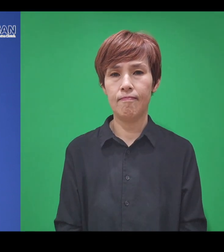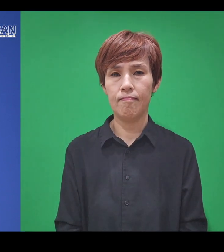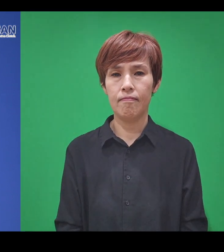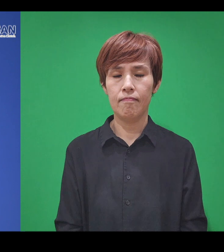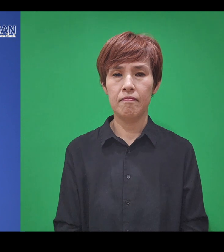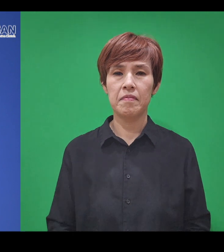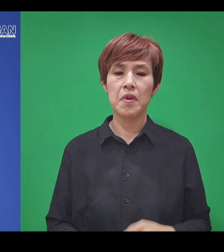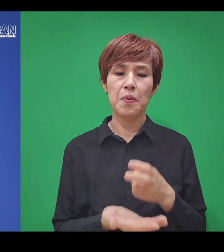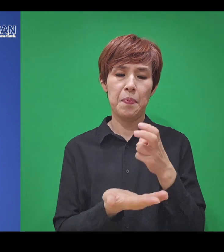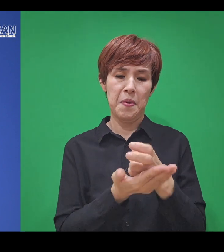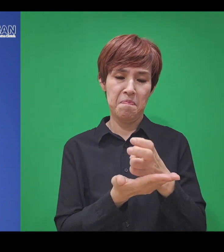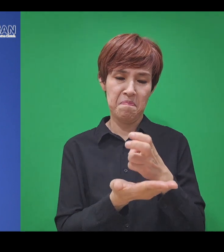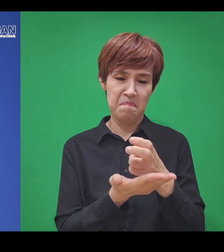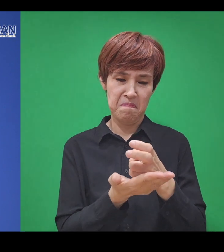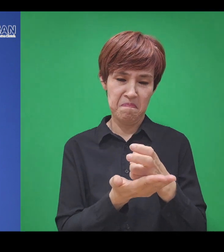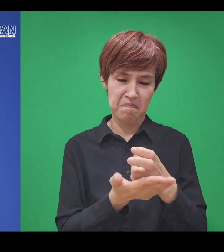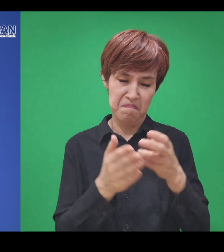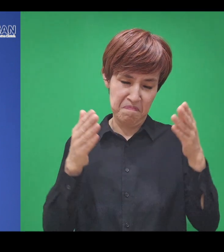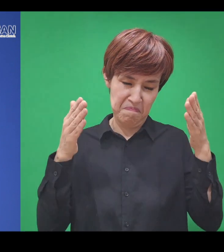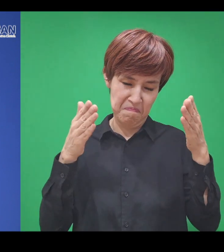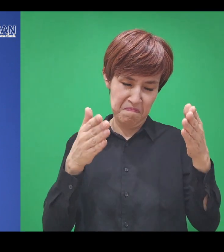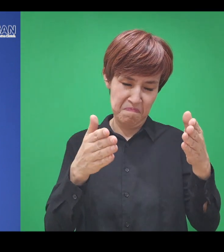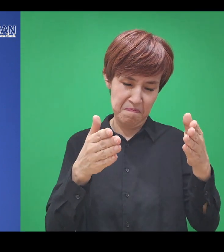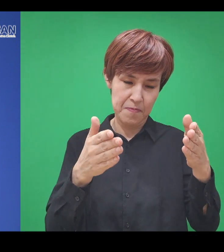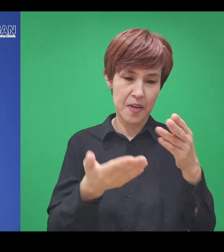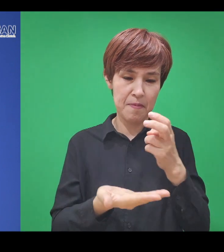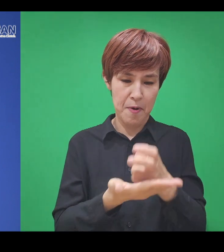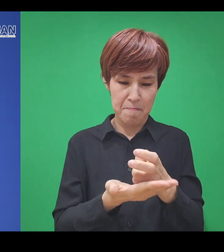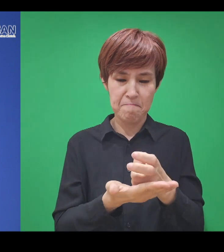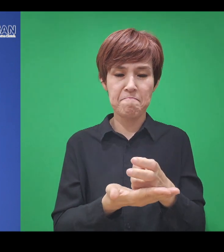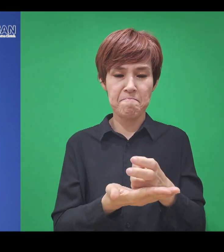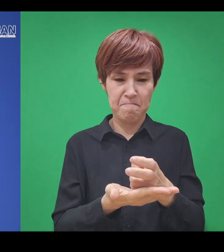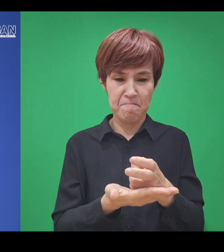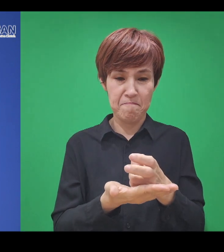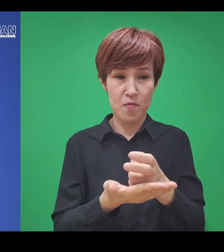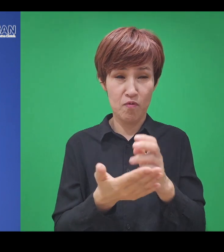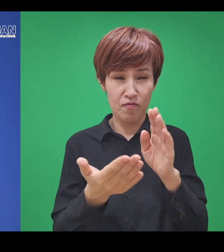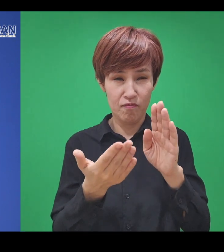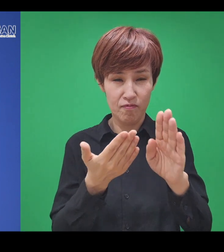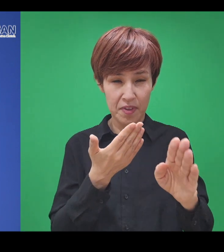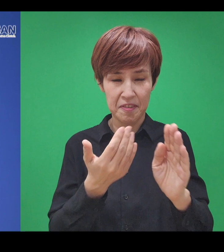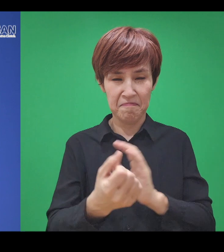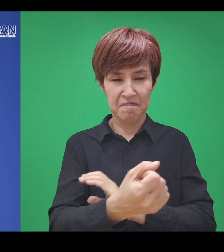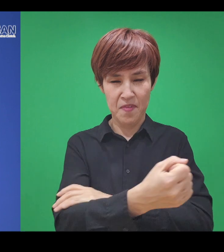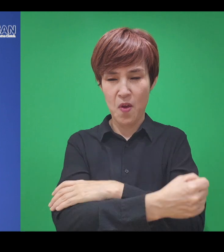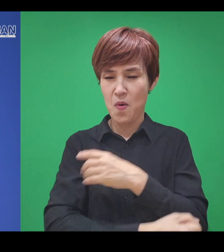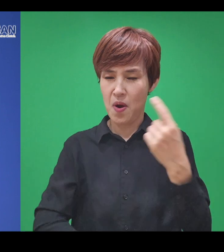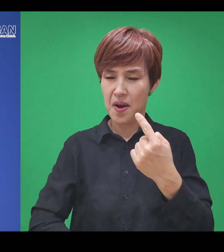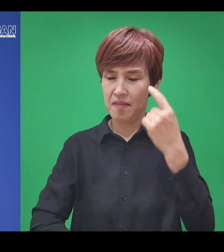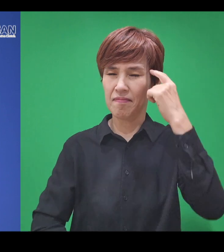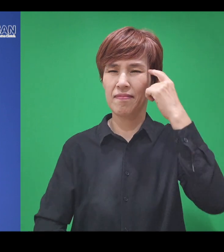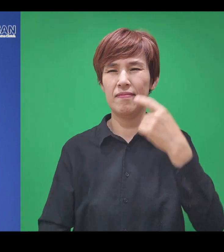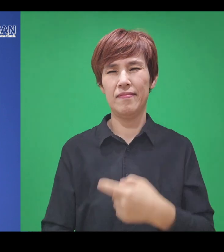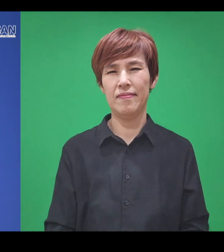법을 사랑하는 건 그 법을 꽉 쥐고 있으면 그게 내게 권력이 되거든요.